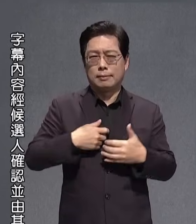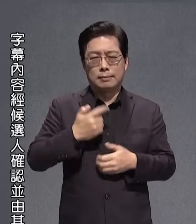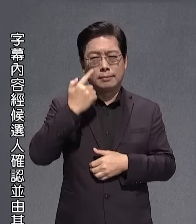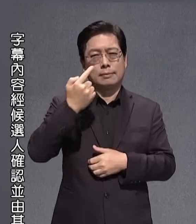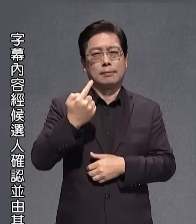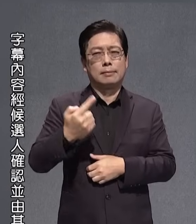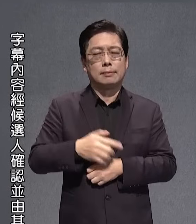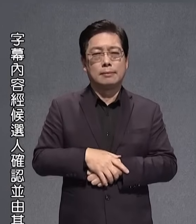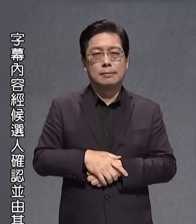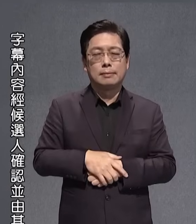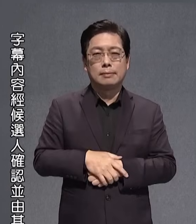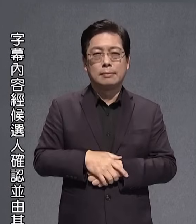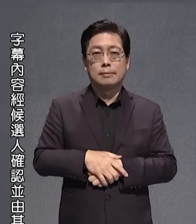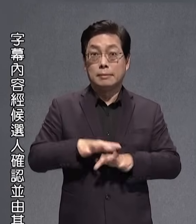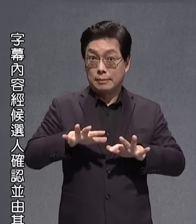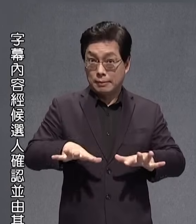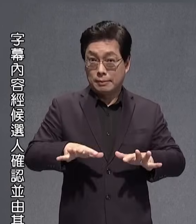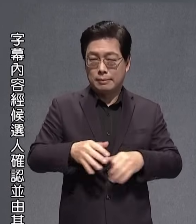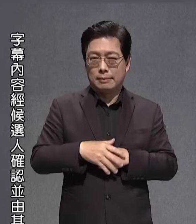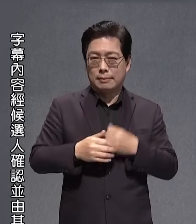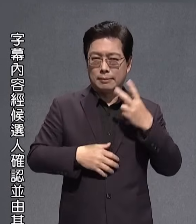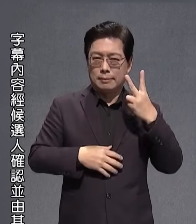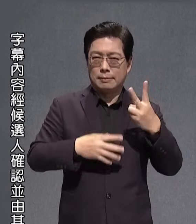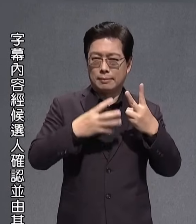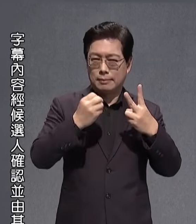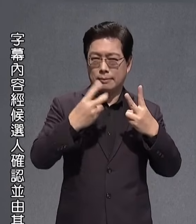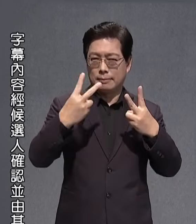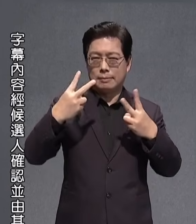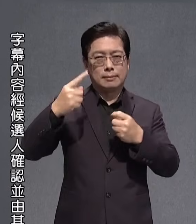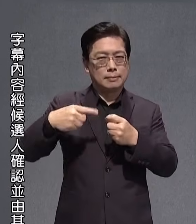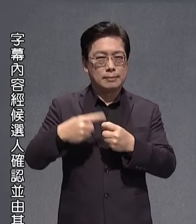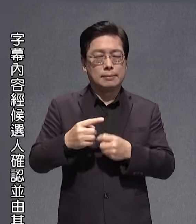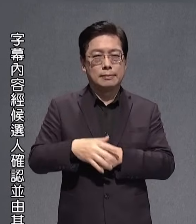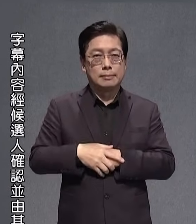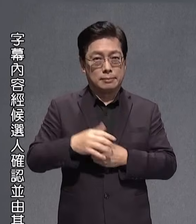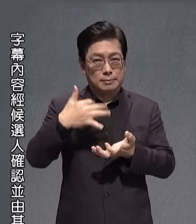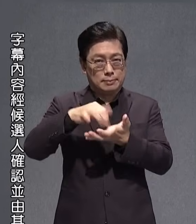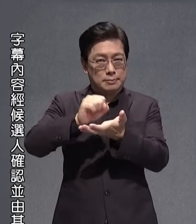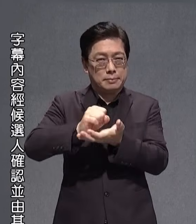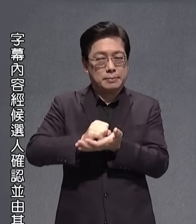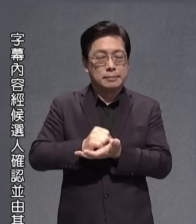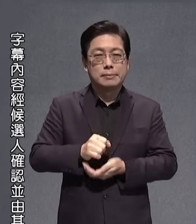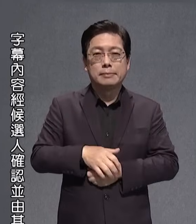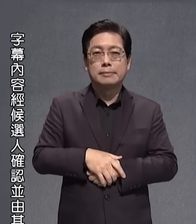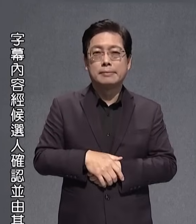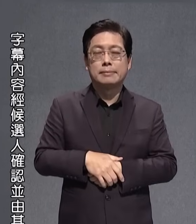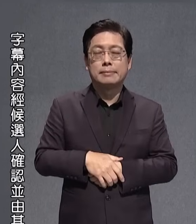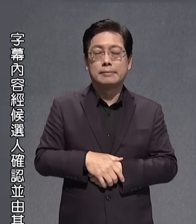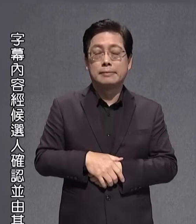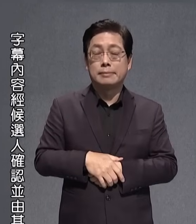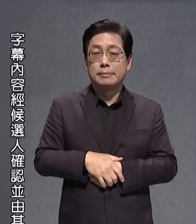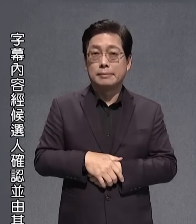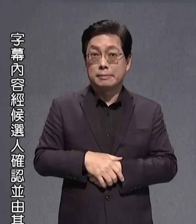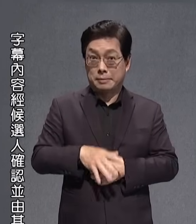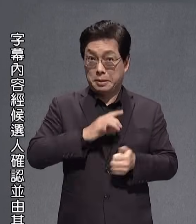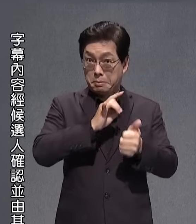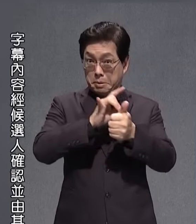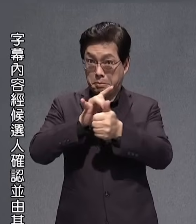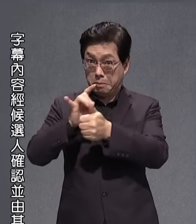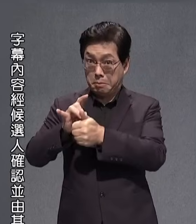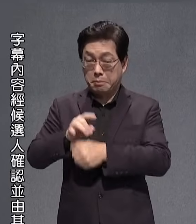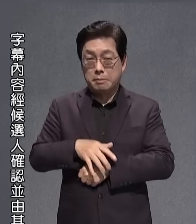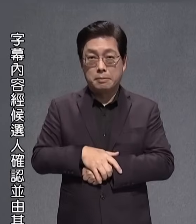重。我们观看2022的统计，光被诈骗